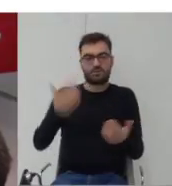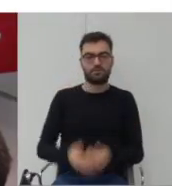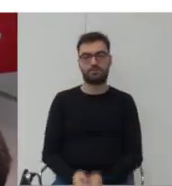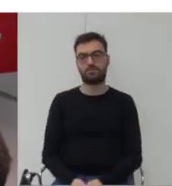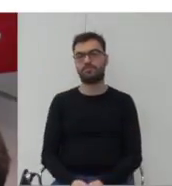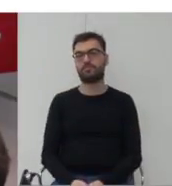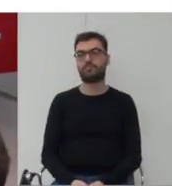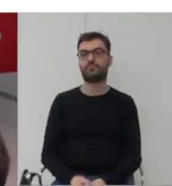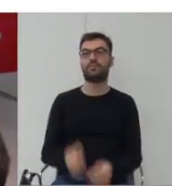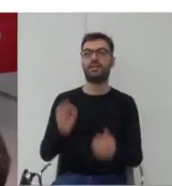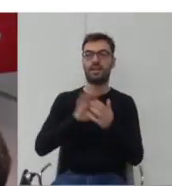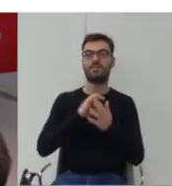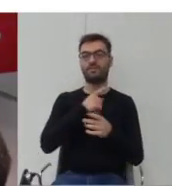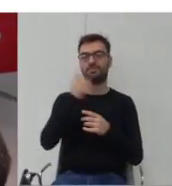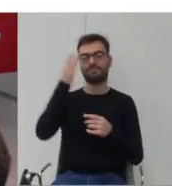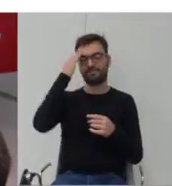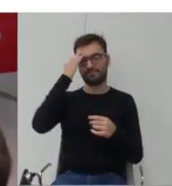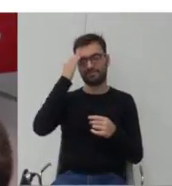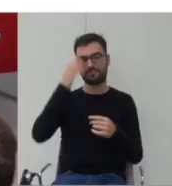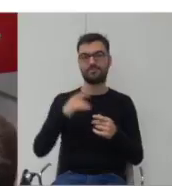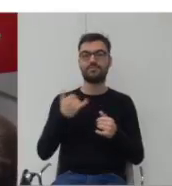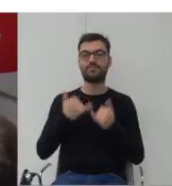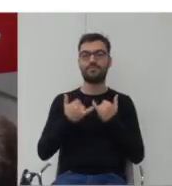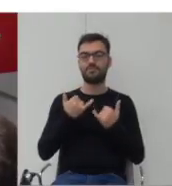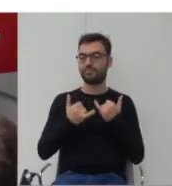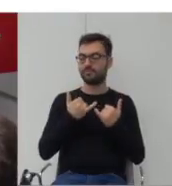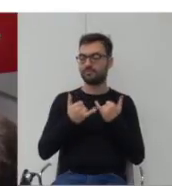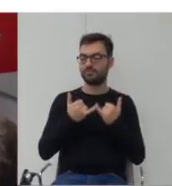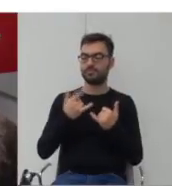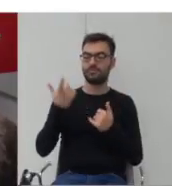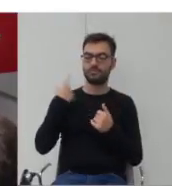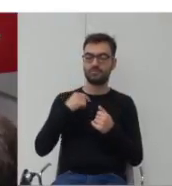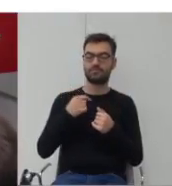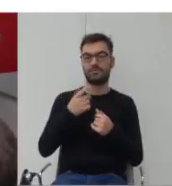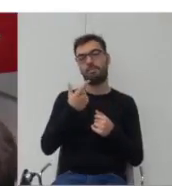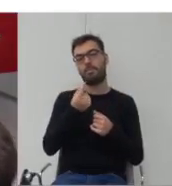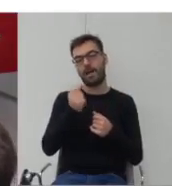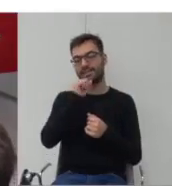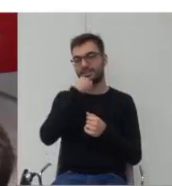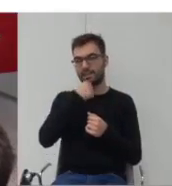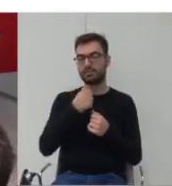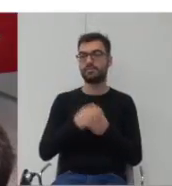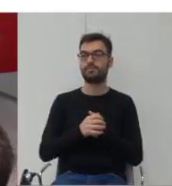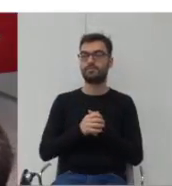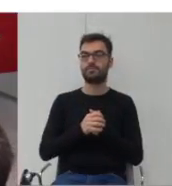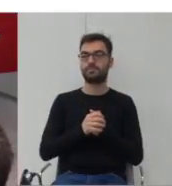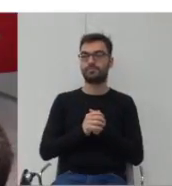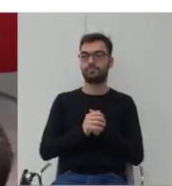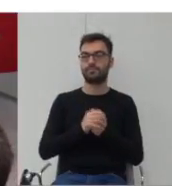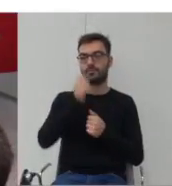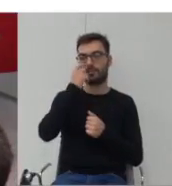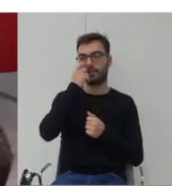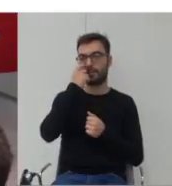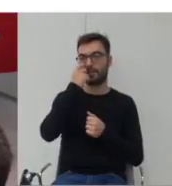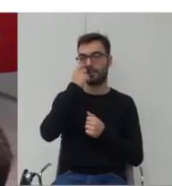dowie. Na pewno nie jest Państwu obce to, że w przypadku osób, par starszych, które